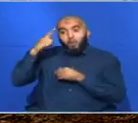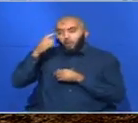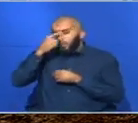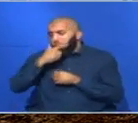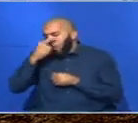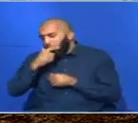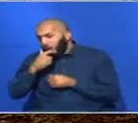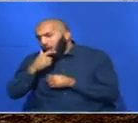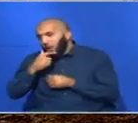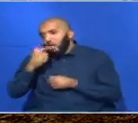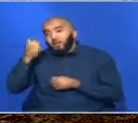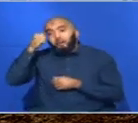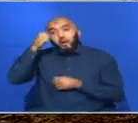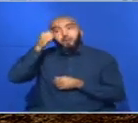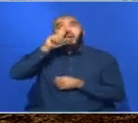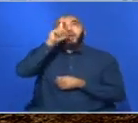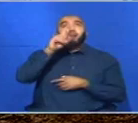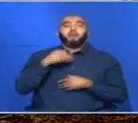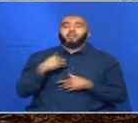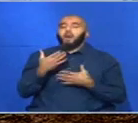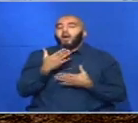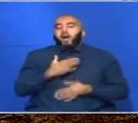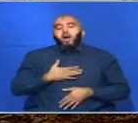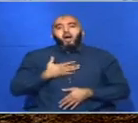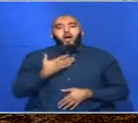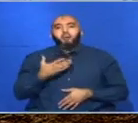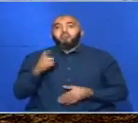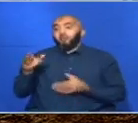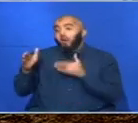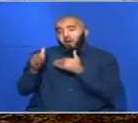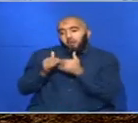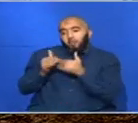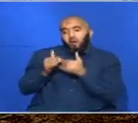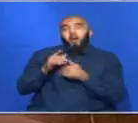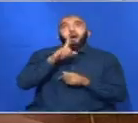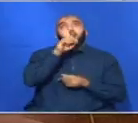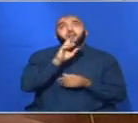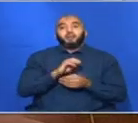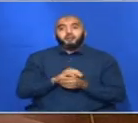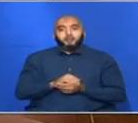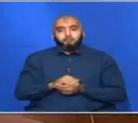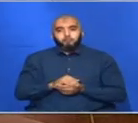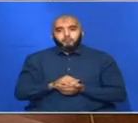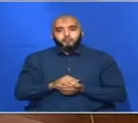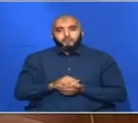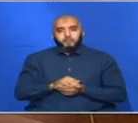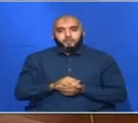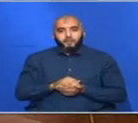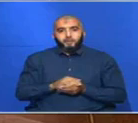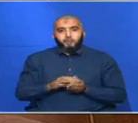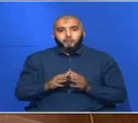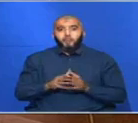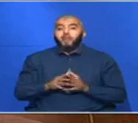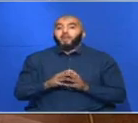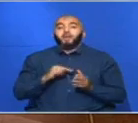وانت تشعر بحلاوه وبلذه من قربك لله عز وجل انا عند غني عبدي وانا